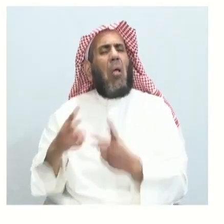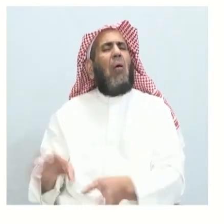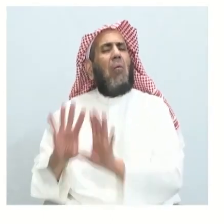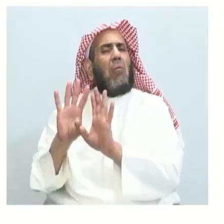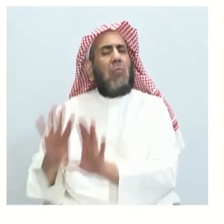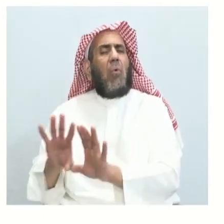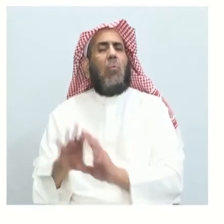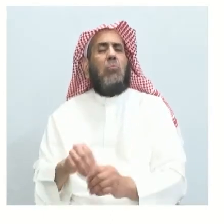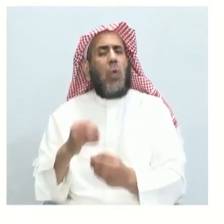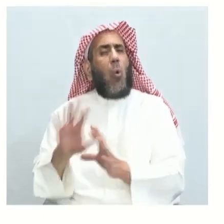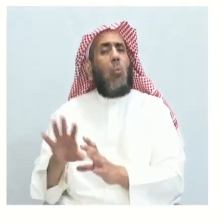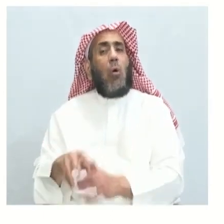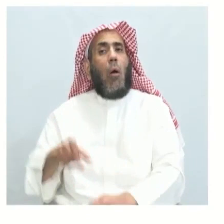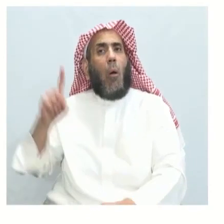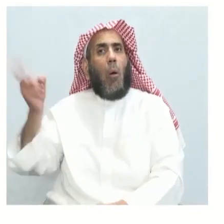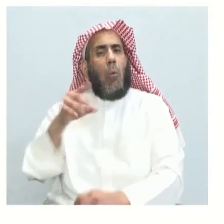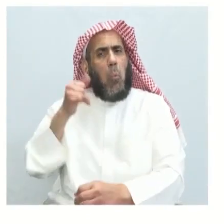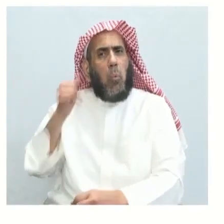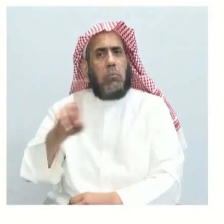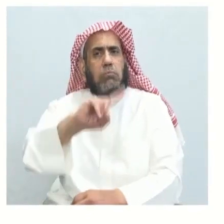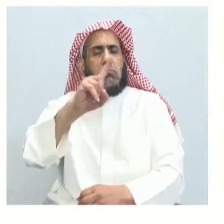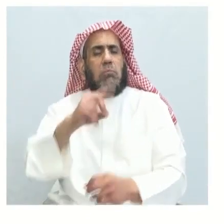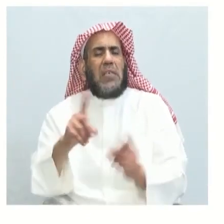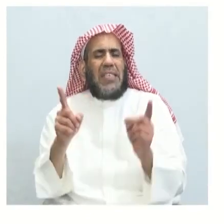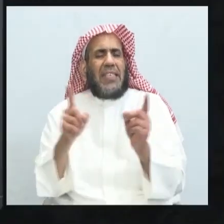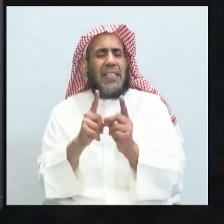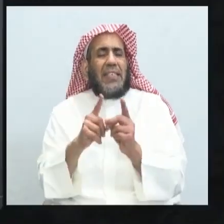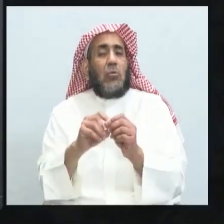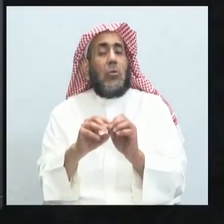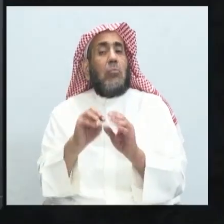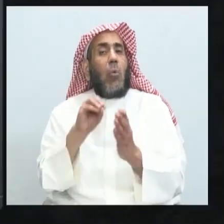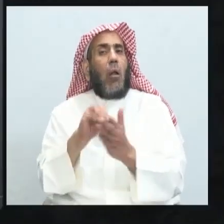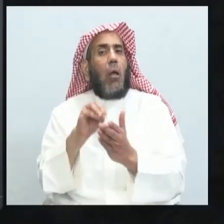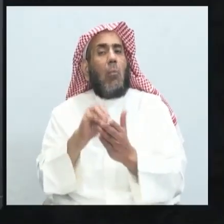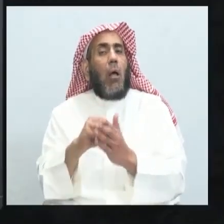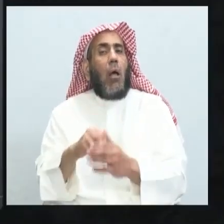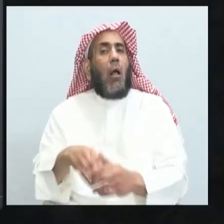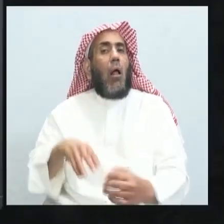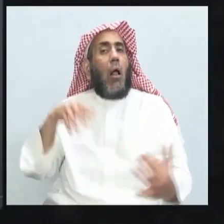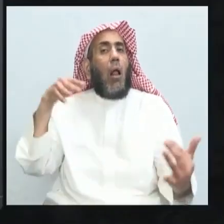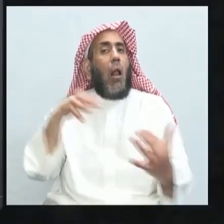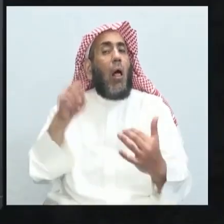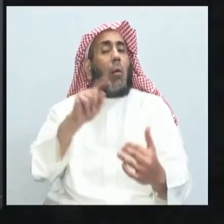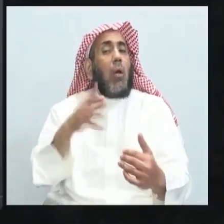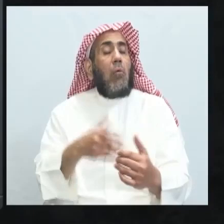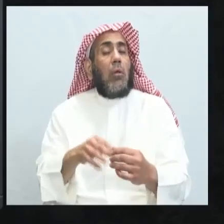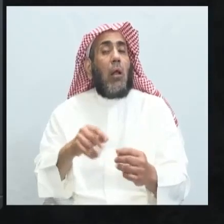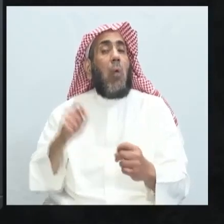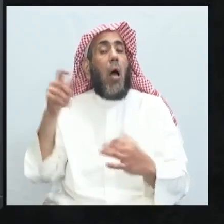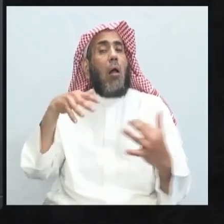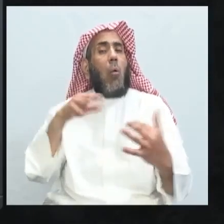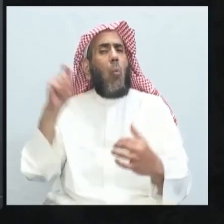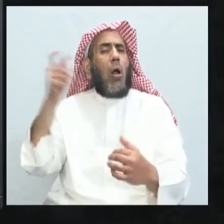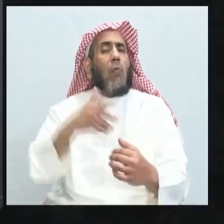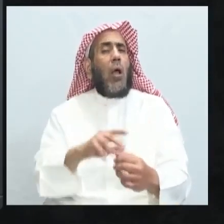لاحظ خطبه ابو بكر رضي الله عنه مقتضبه مختصره لكنه يعطيك تعاليم الحرب كيف كانت تعاليم المعارك كيف